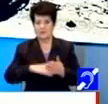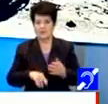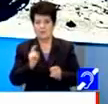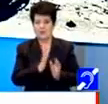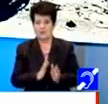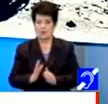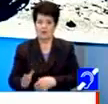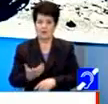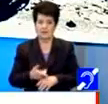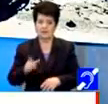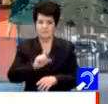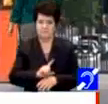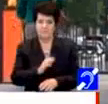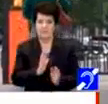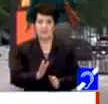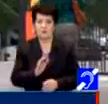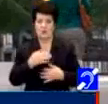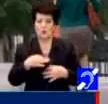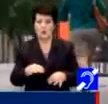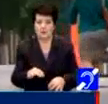încălcarea regulilor de circulație.